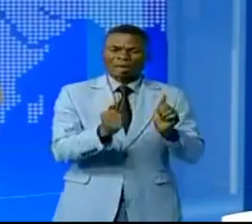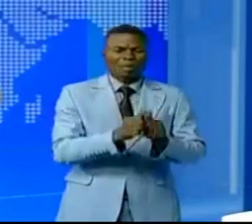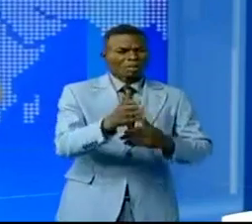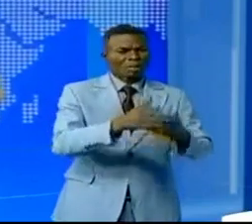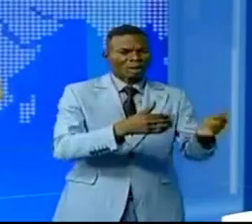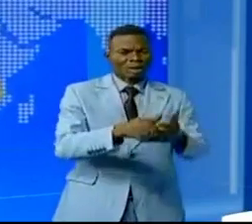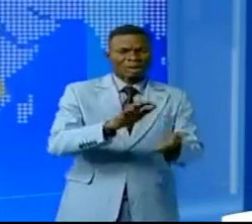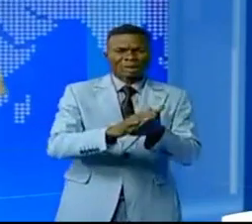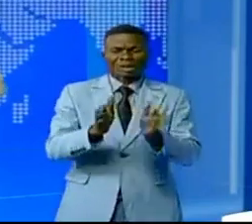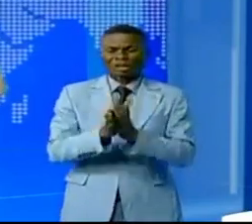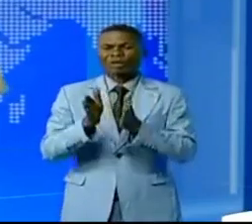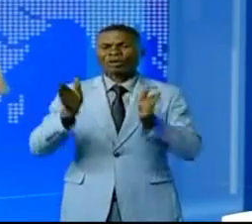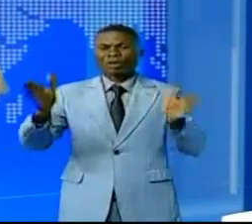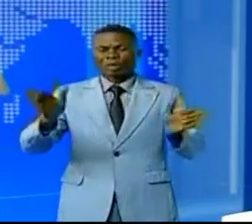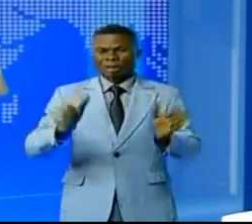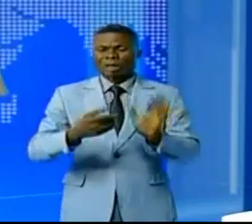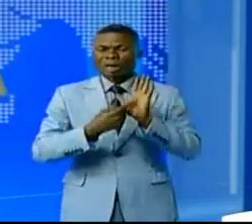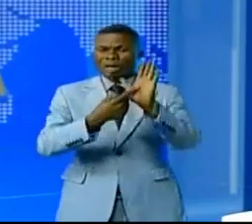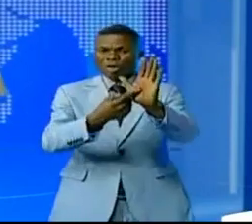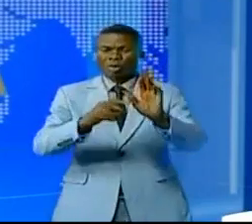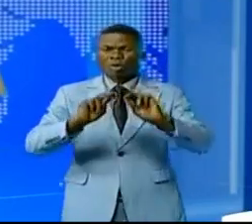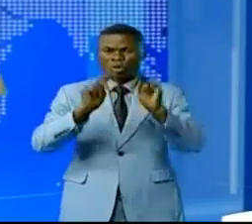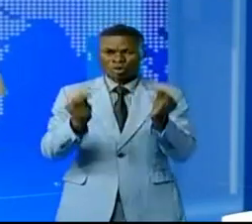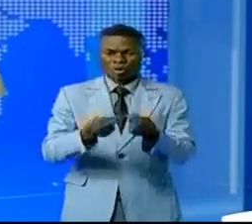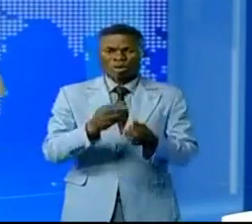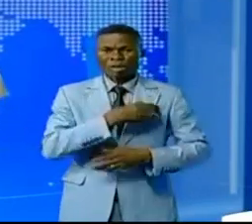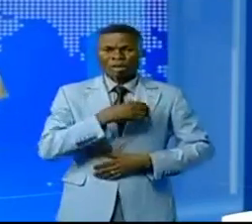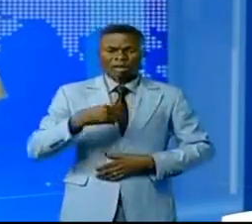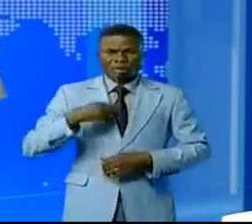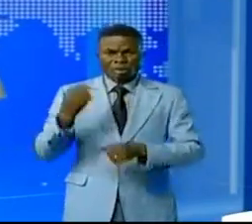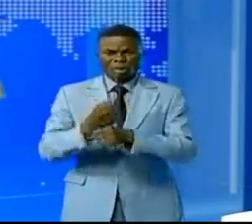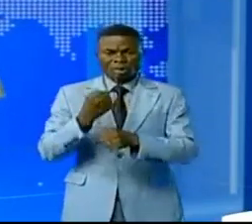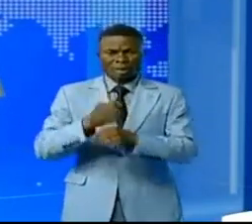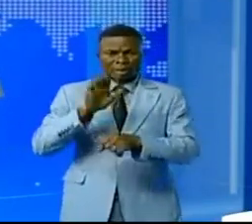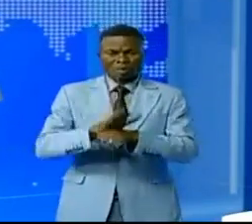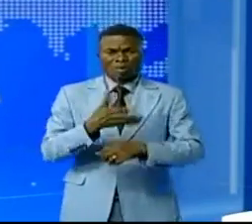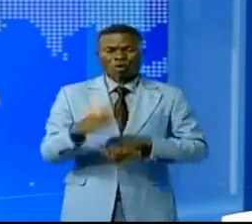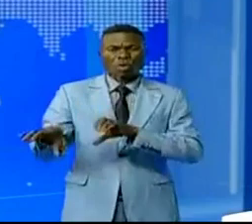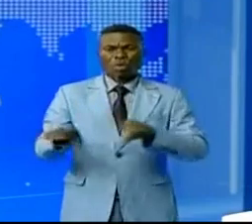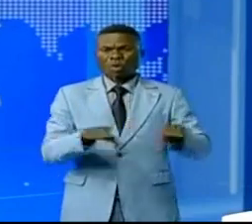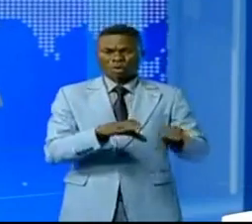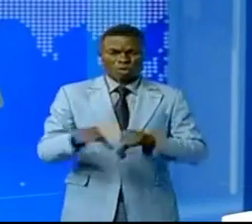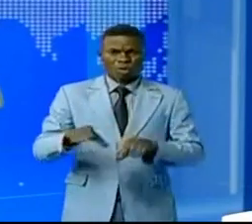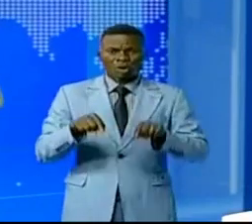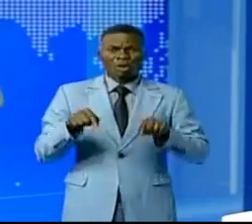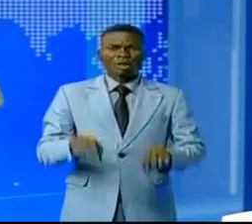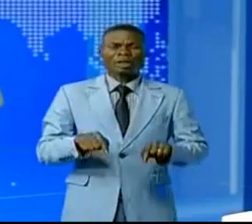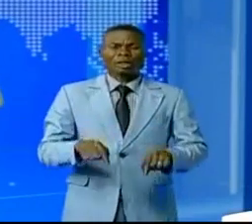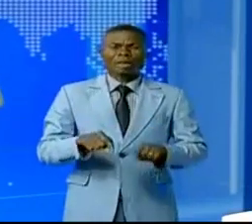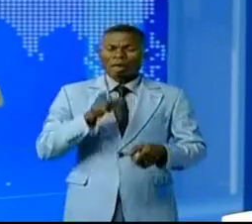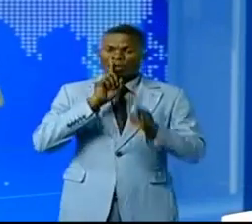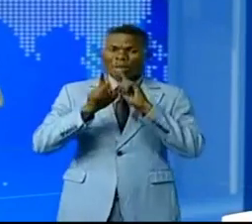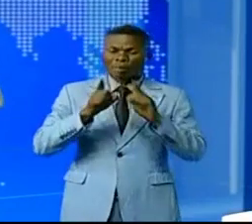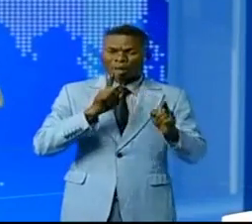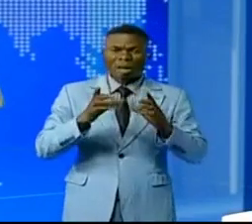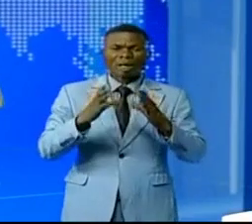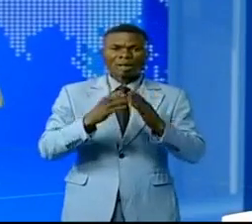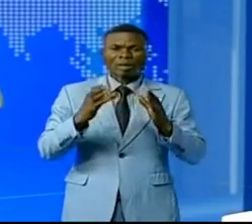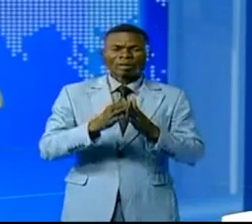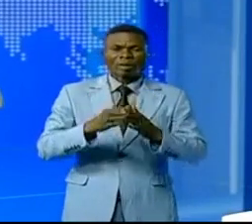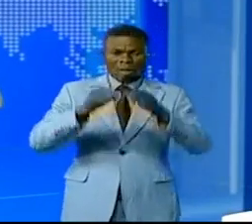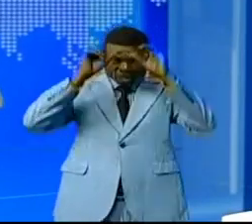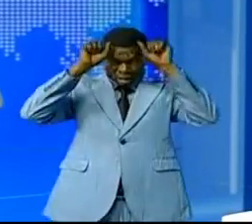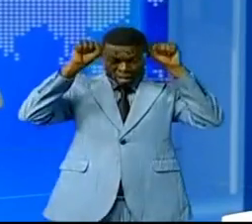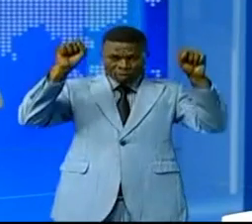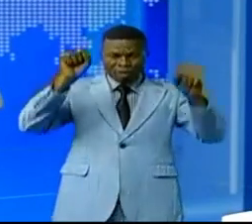formel. Une représentation de ces femmes qui évoluent dans divers domaines ont eu aujourd'hui deux entretiens avec le chef de